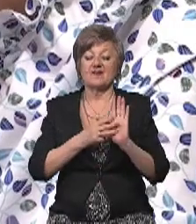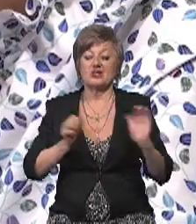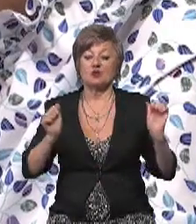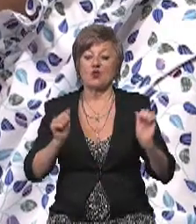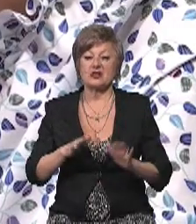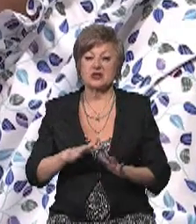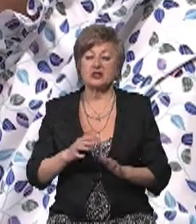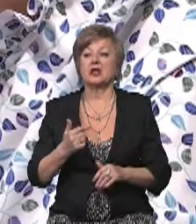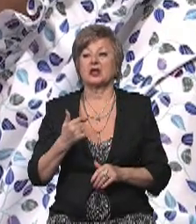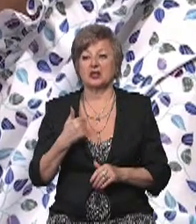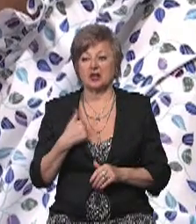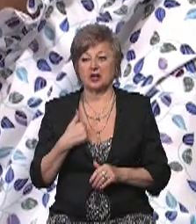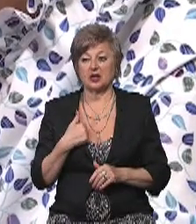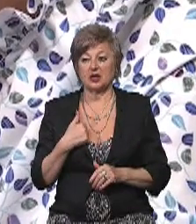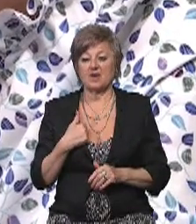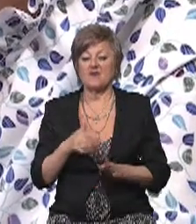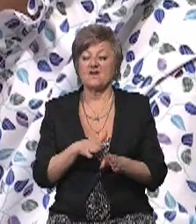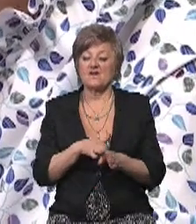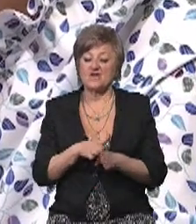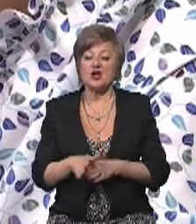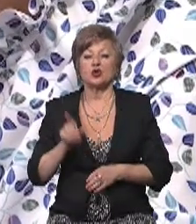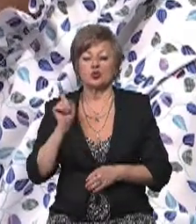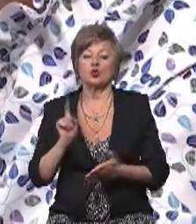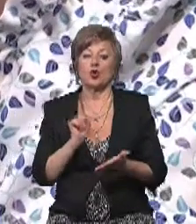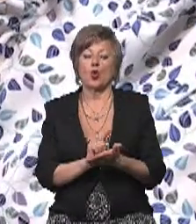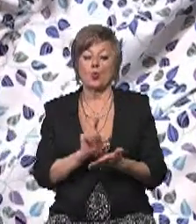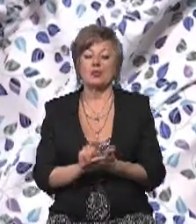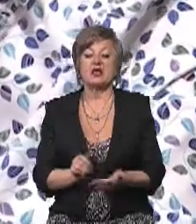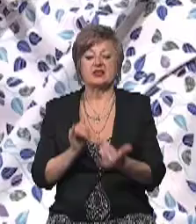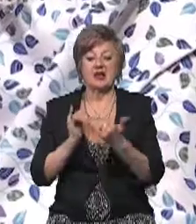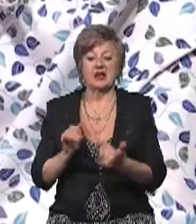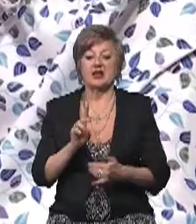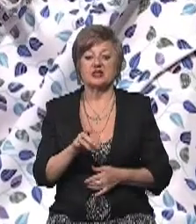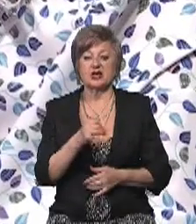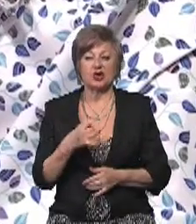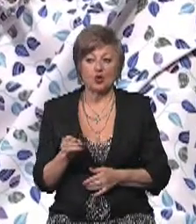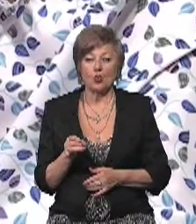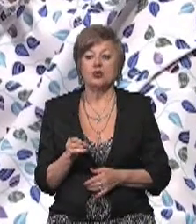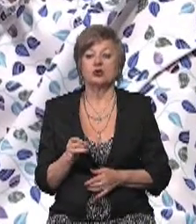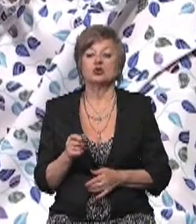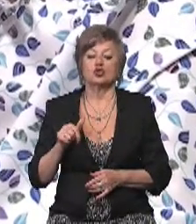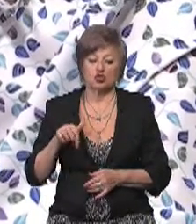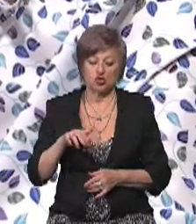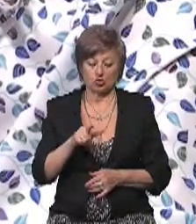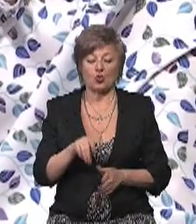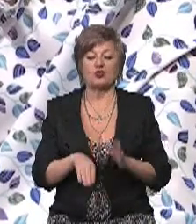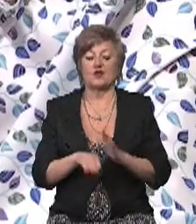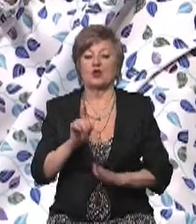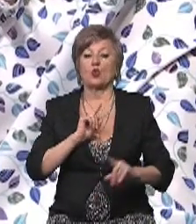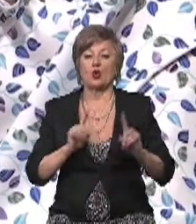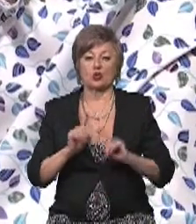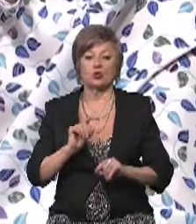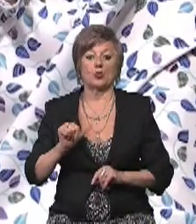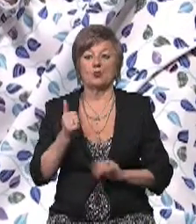скликання я виконав ту місію, заради якої і йшов до Верховної Ради, в